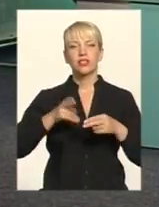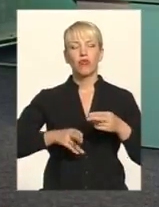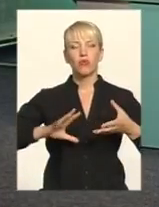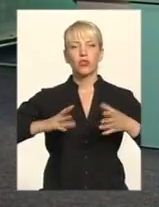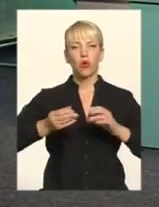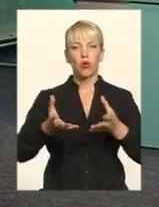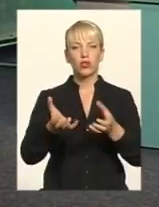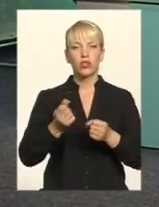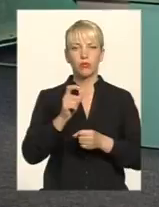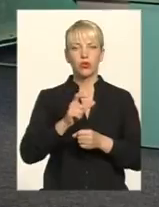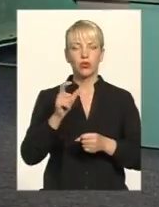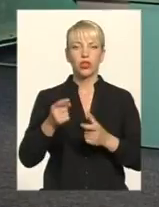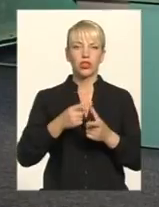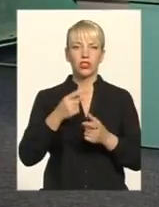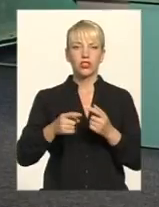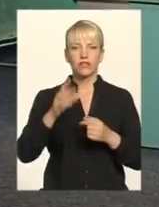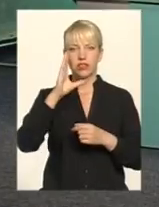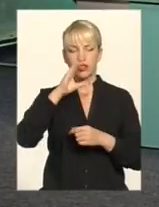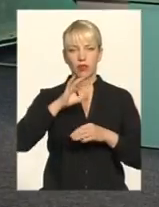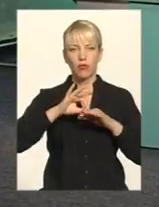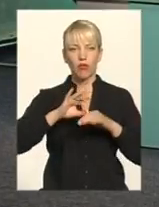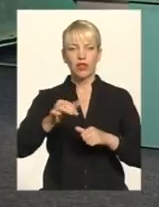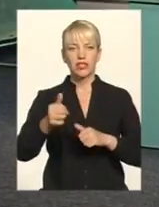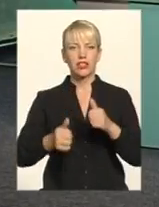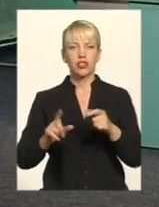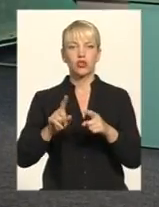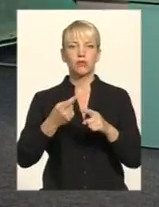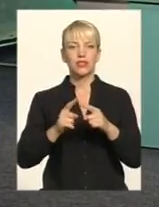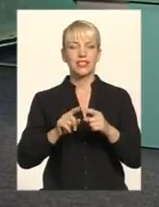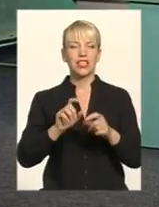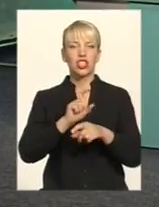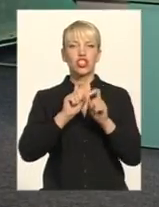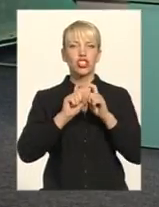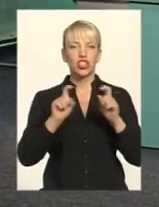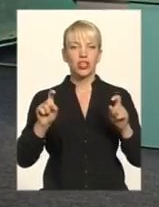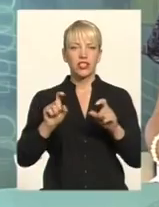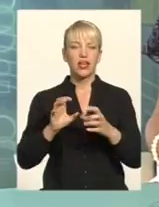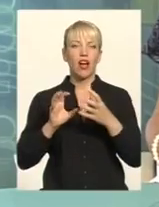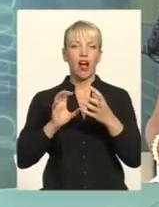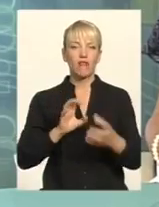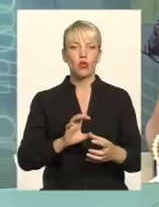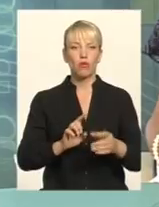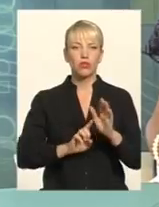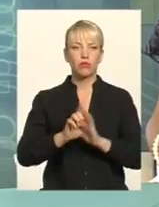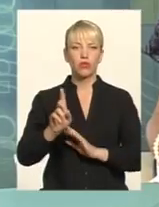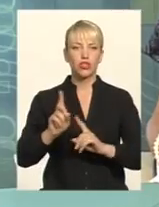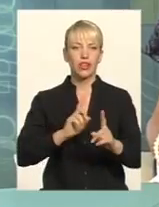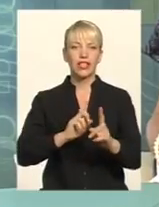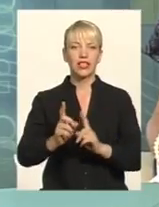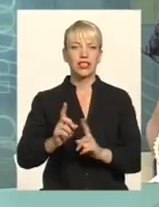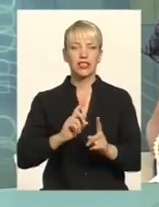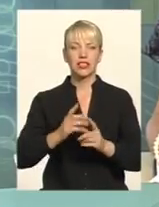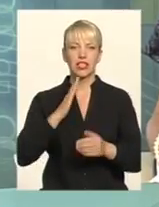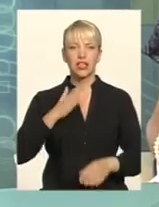Чи вдасться, чи встигнемо провести ті тендери, щоб ті шкільні автобуси вже почали їздити тими